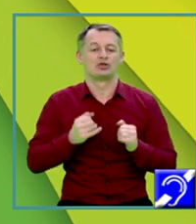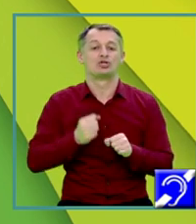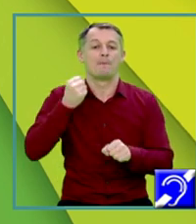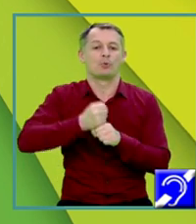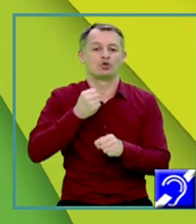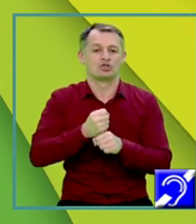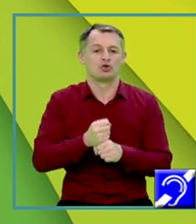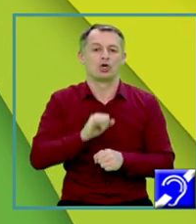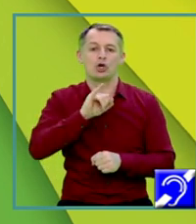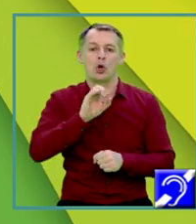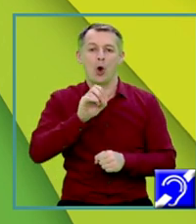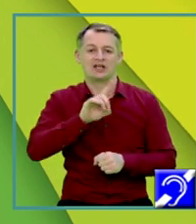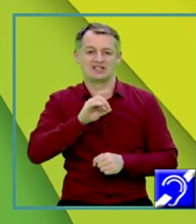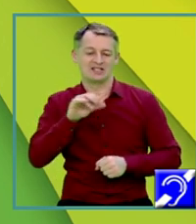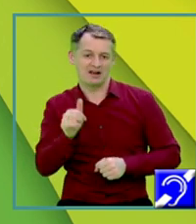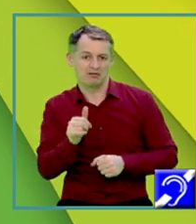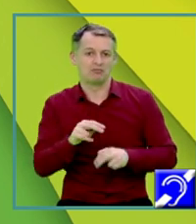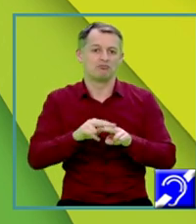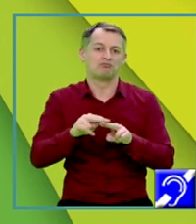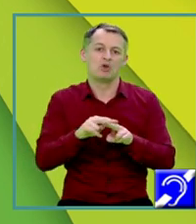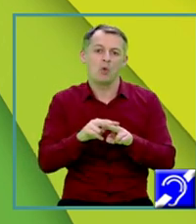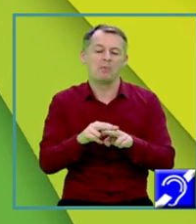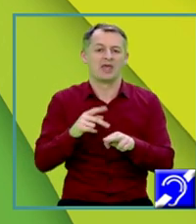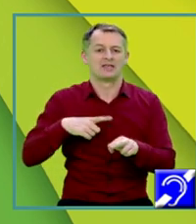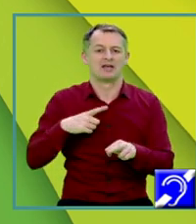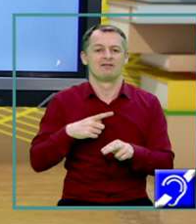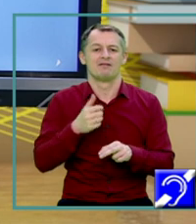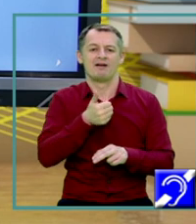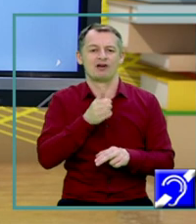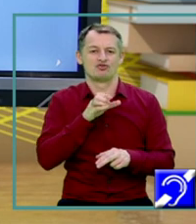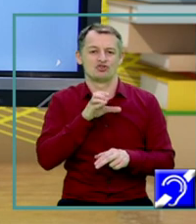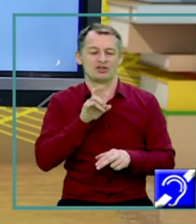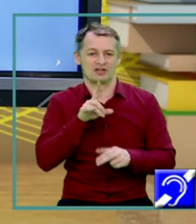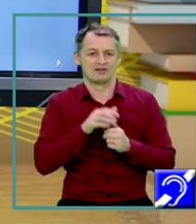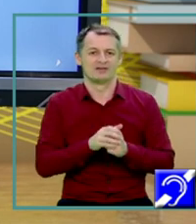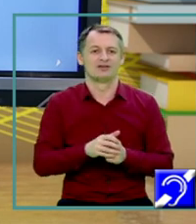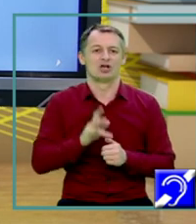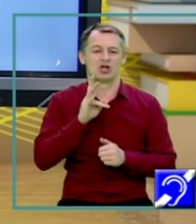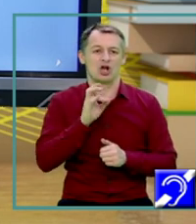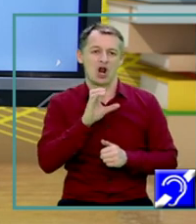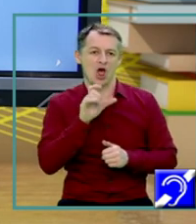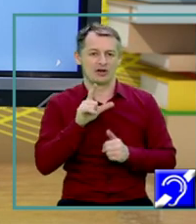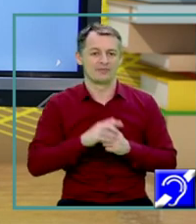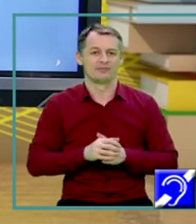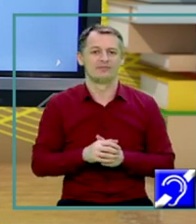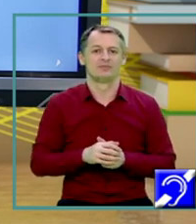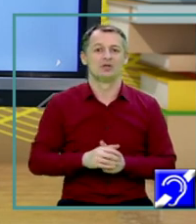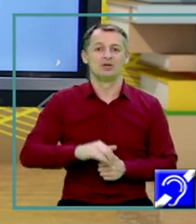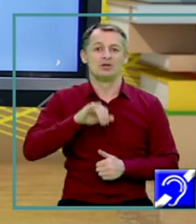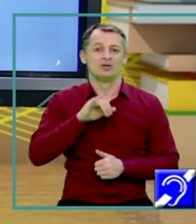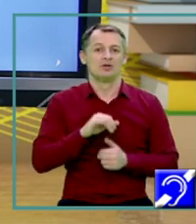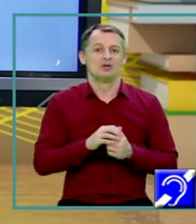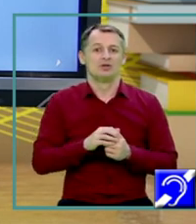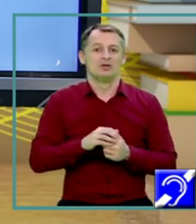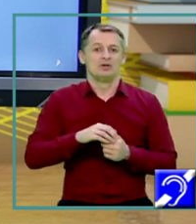procesul de ionizare, cum este cazul acidului clorhidric. Solubilitatea este proprietatea unei substanțe de a se